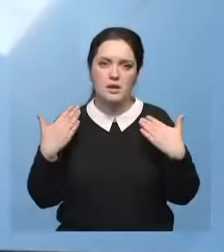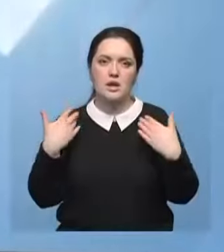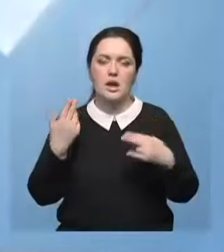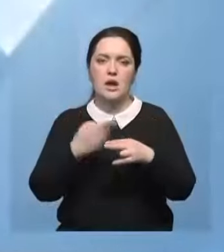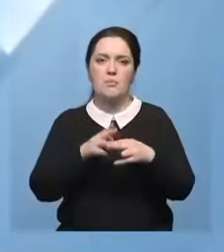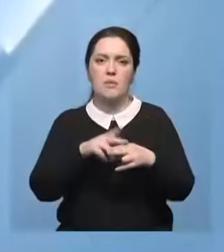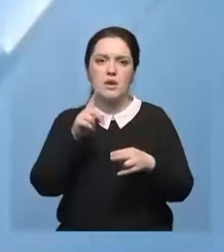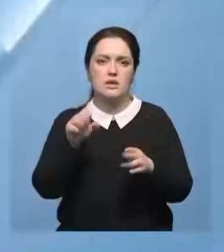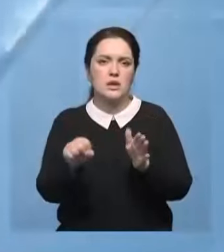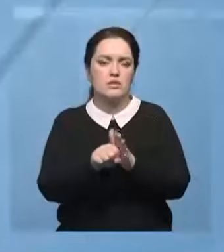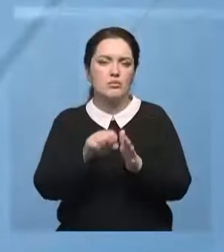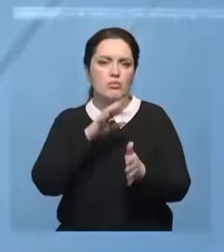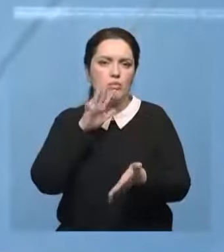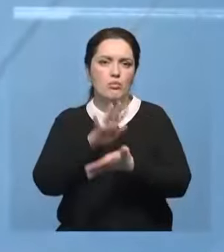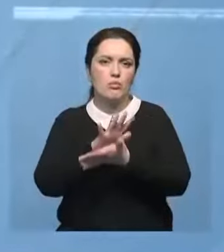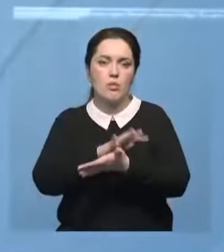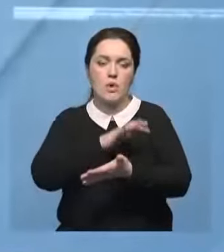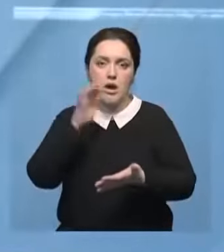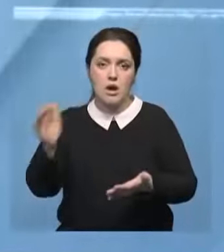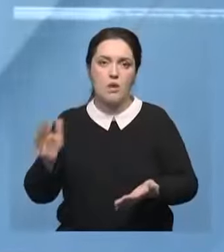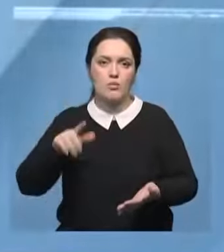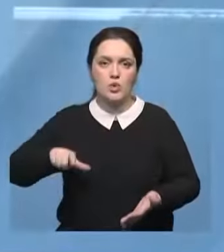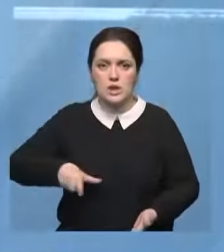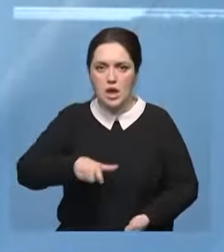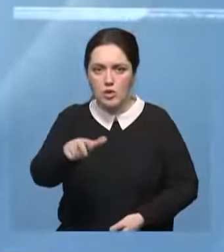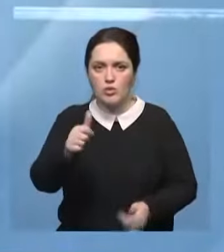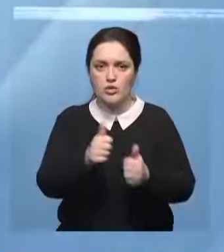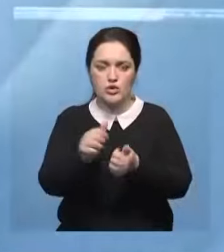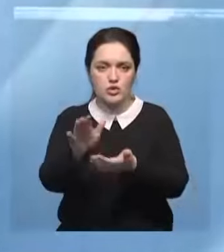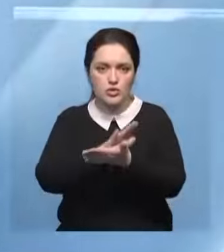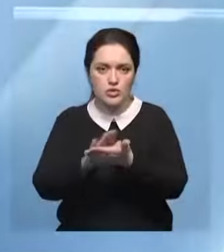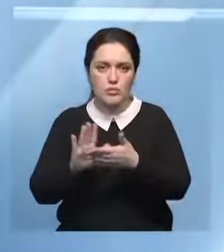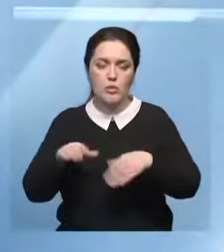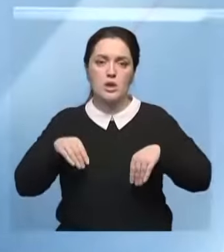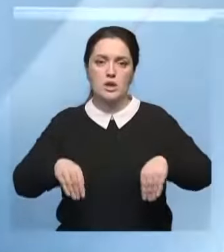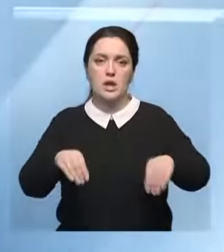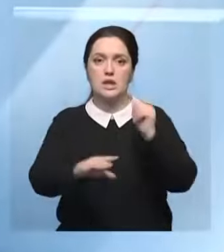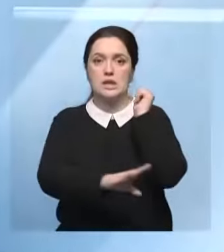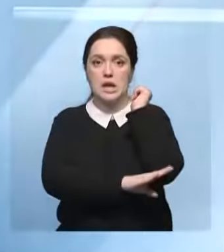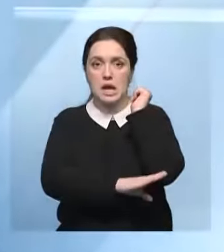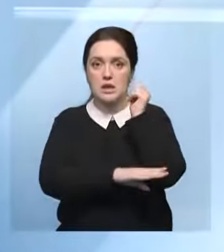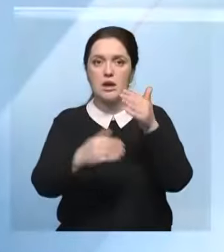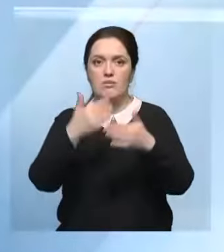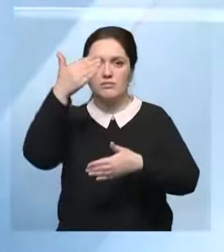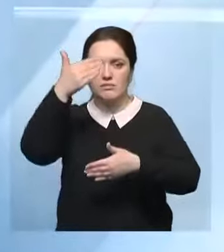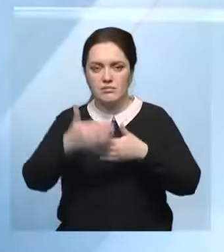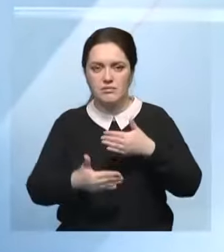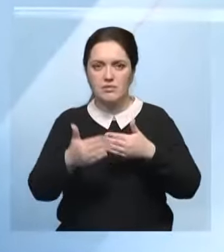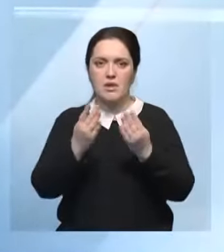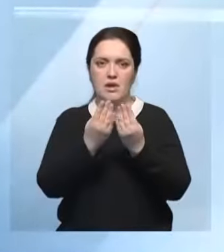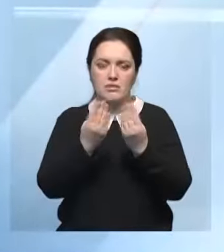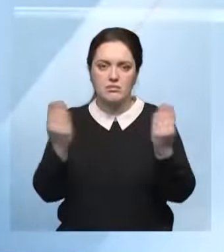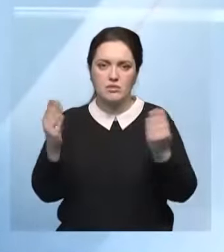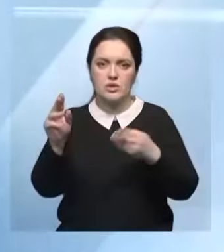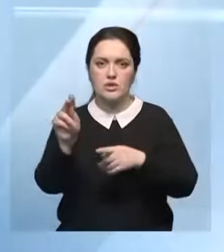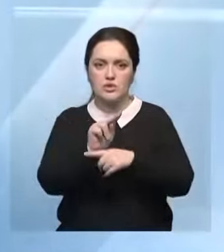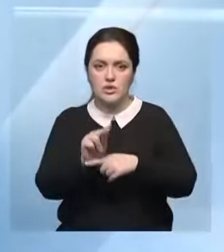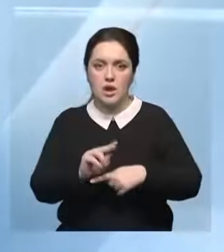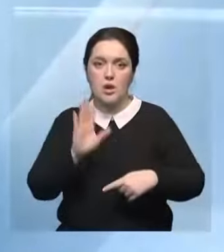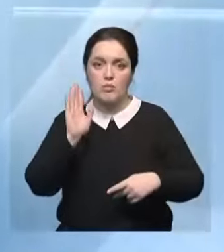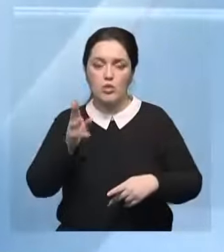скопившегося за зиму мусора, привести в порядок тротуары, проезжую часть, высадить деревья, обновить фасады, ограждения. Будут ликвидированы